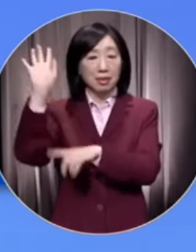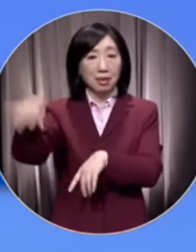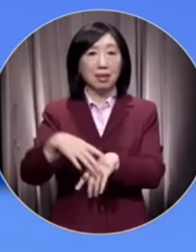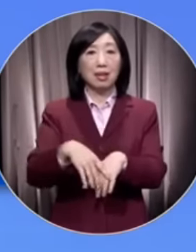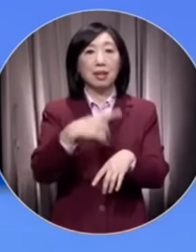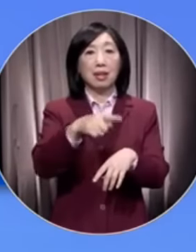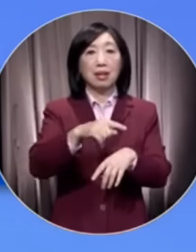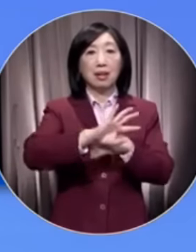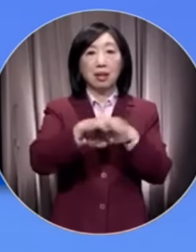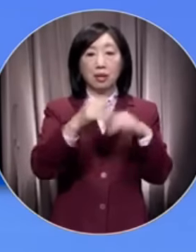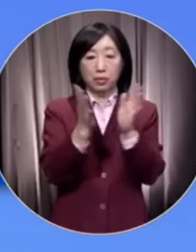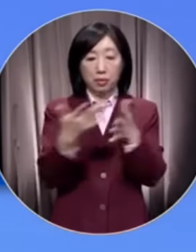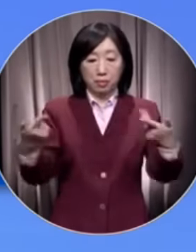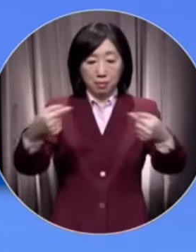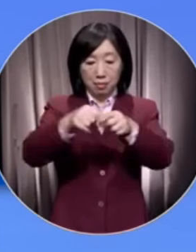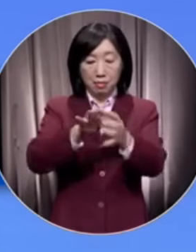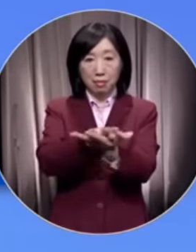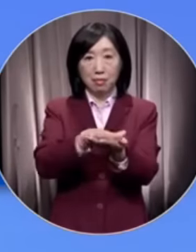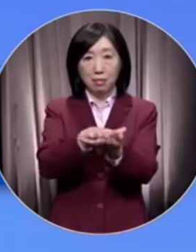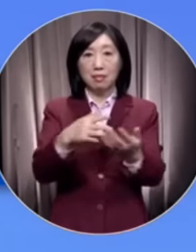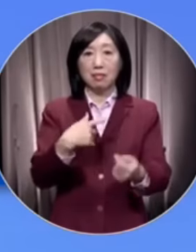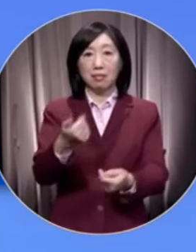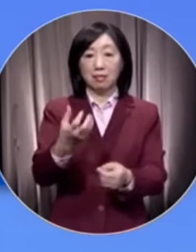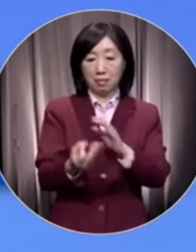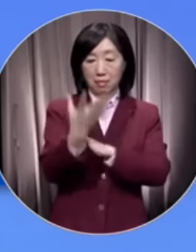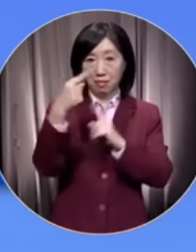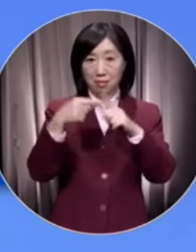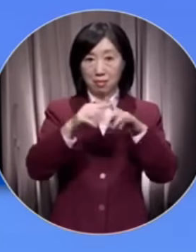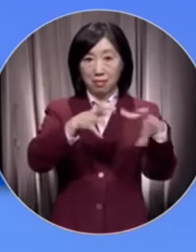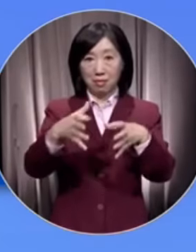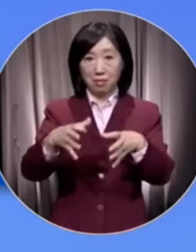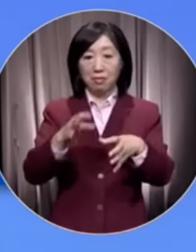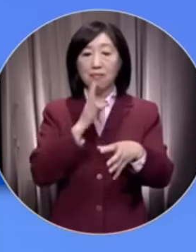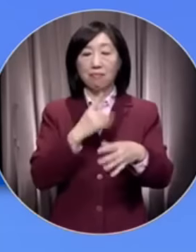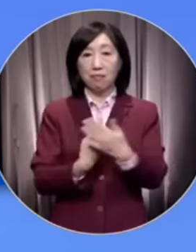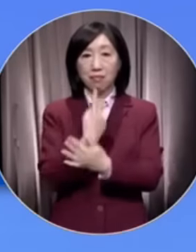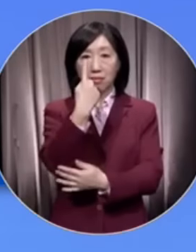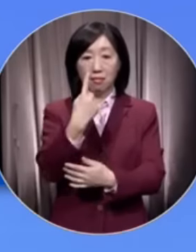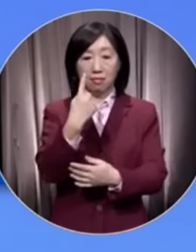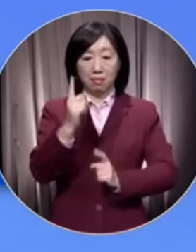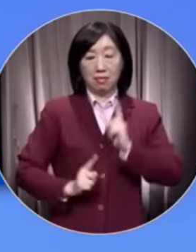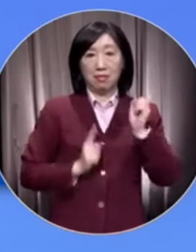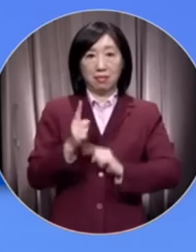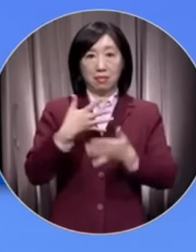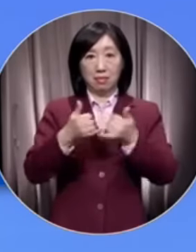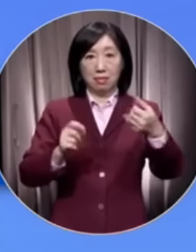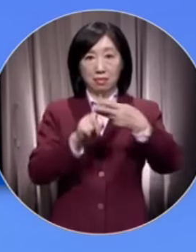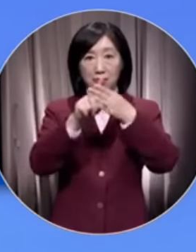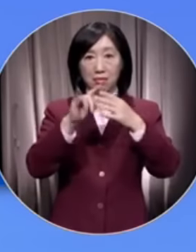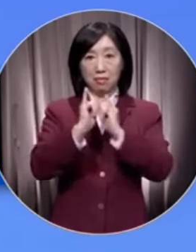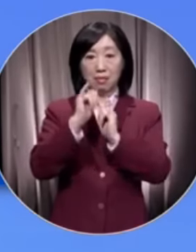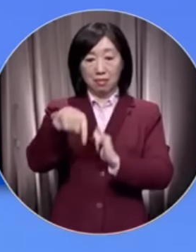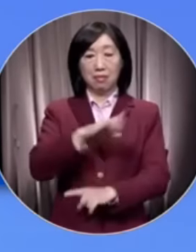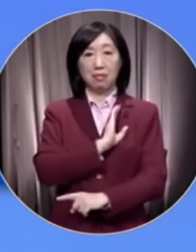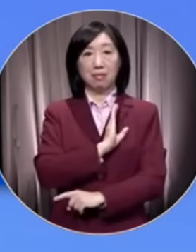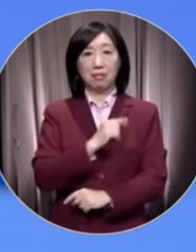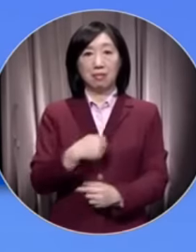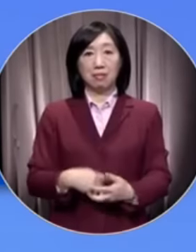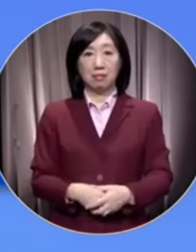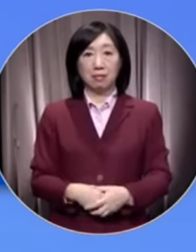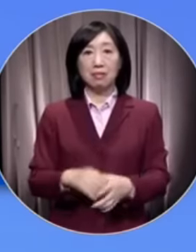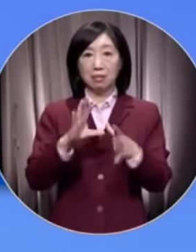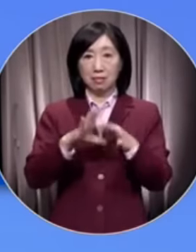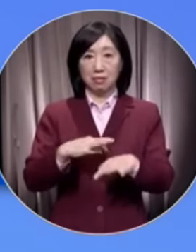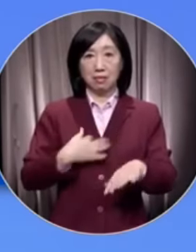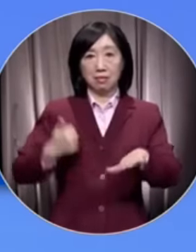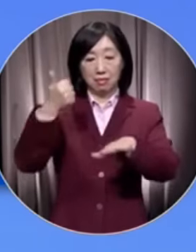来的文化内涵。我们是一个华人世界唯一的一个自由民主开放的社会，因此宋